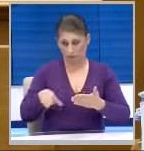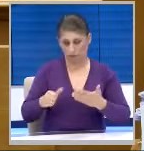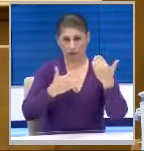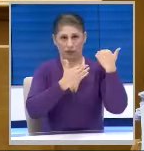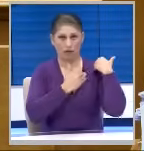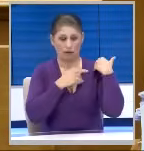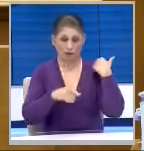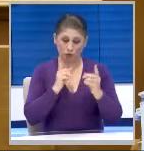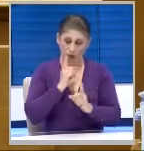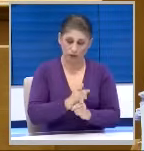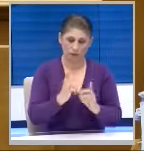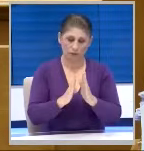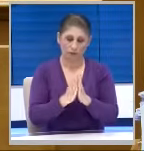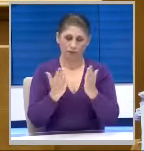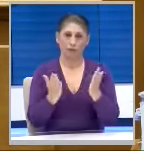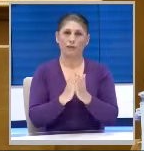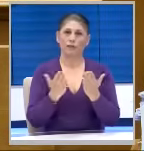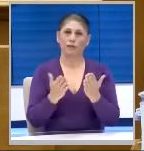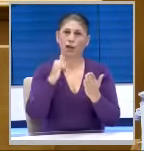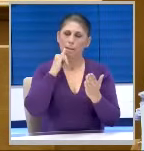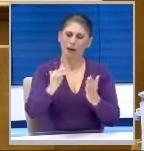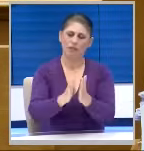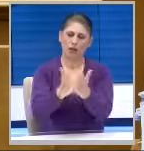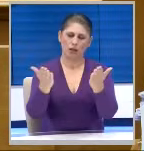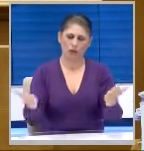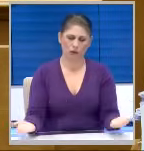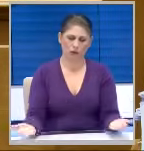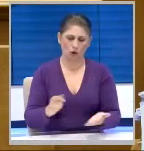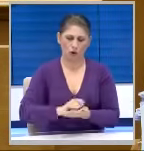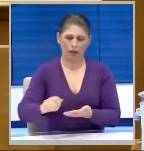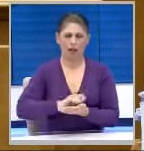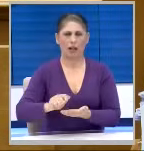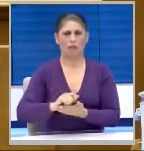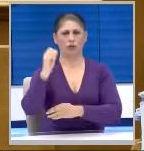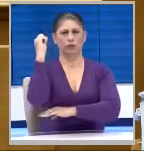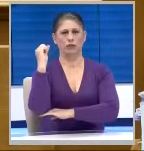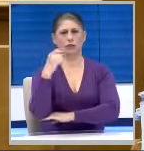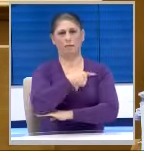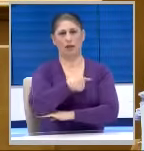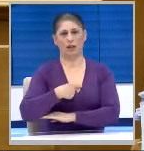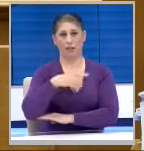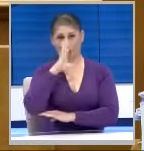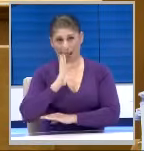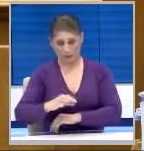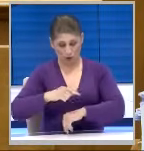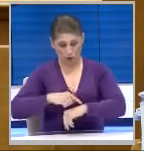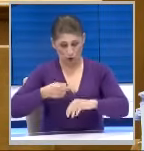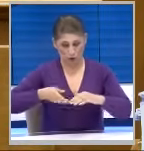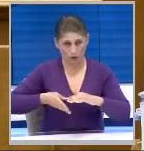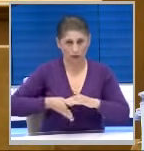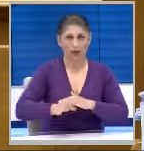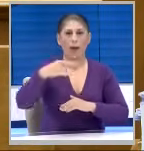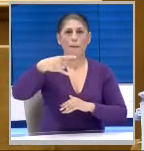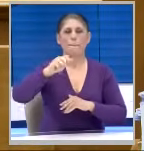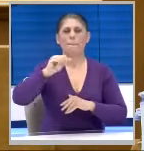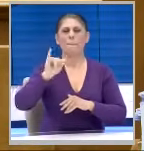το συγκεκριμένο βιβλίο βρίσκεται πάντα ανοιχτό στο γραφείο του σταθμάρχη η πραγματική ώρα αναχώρησης του παυλόπουλου